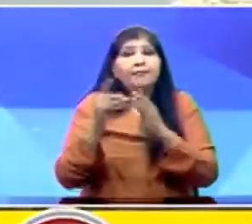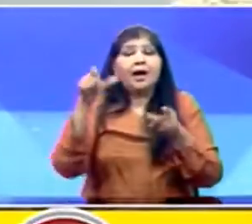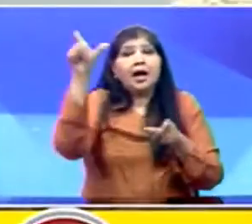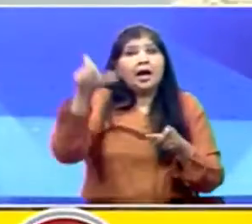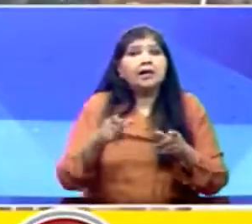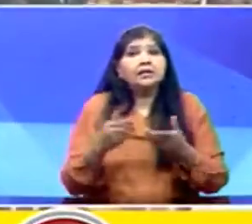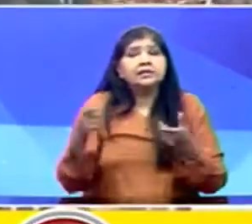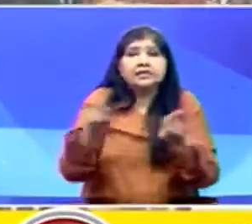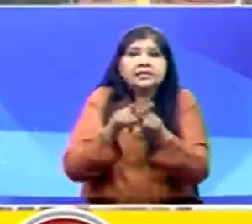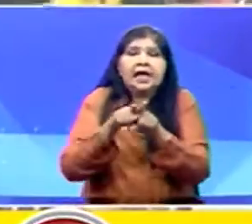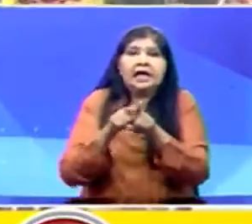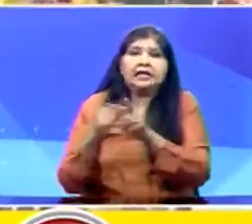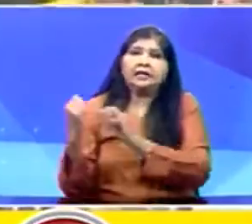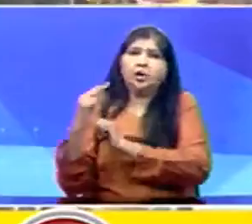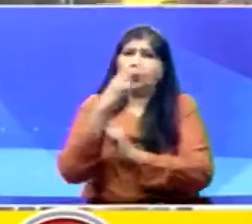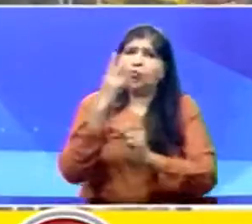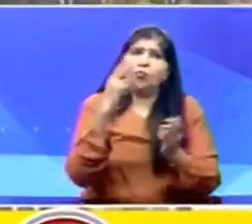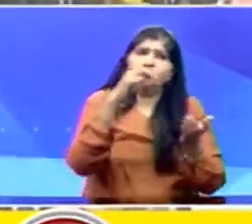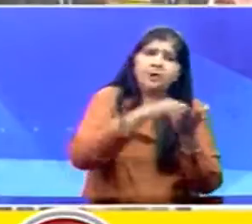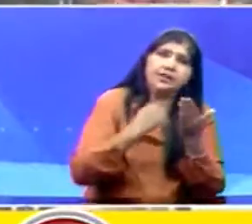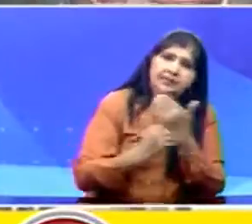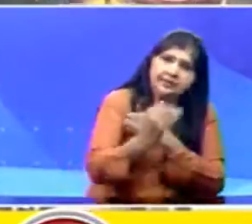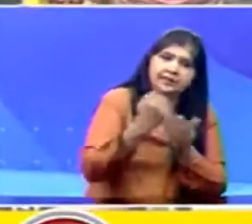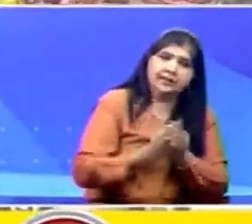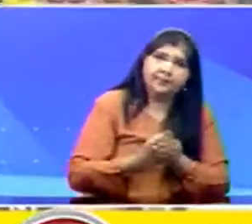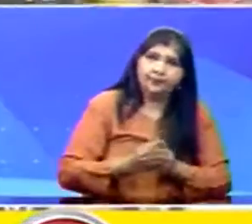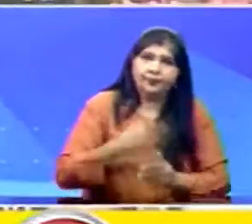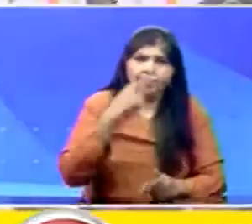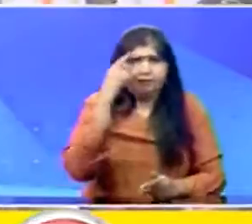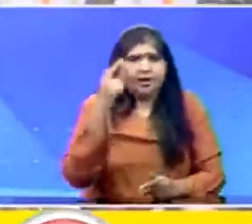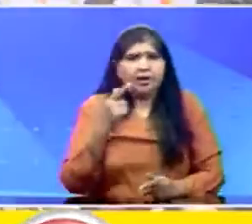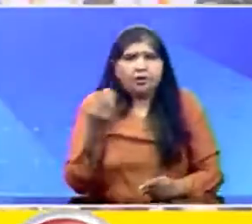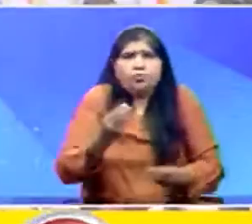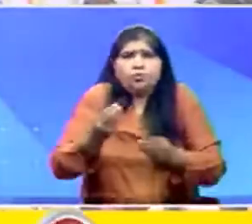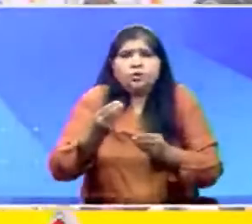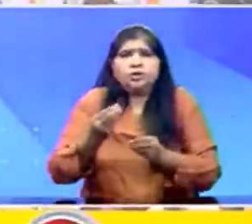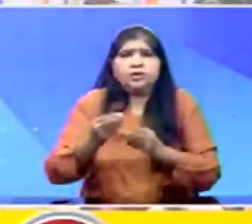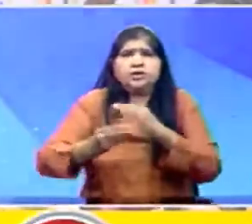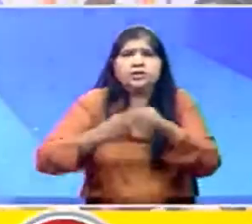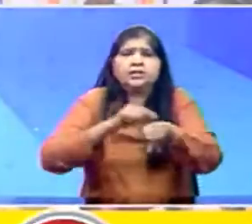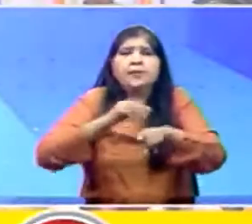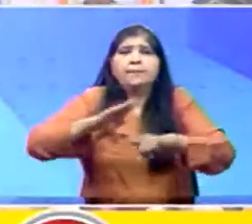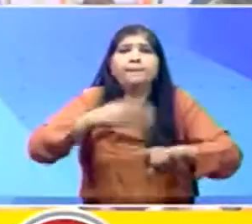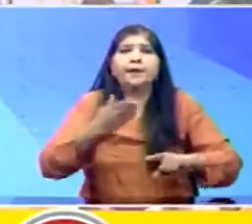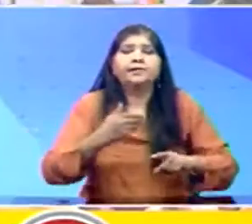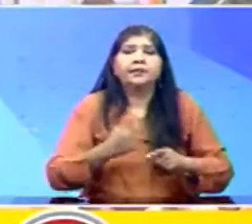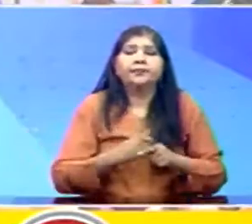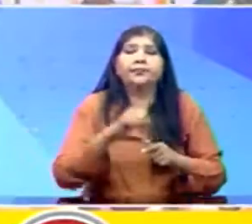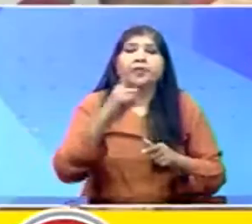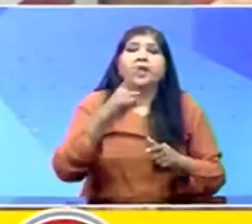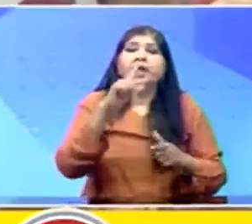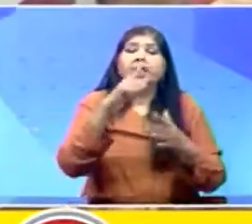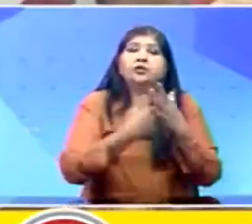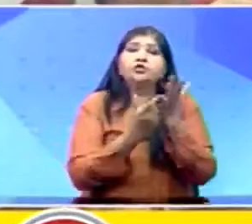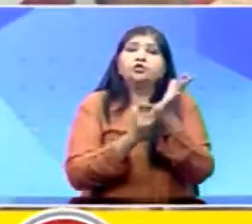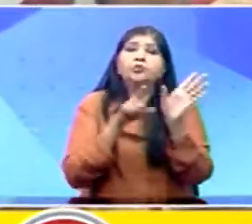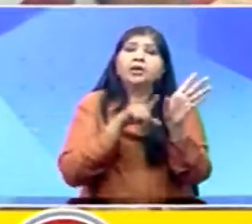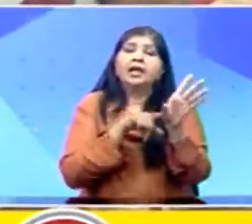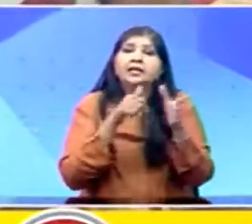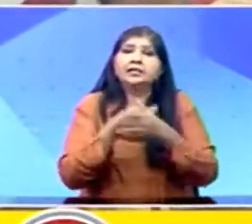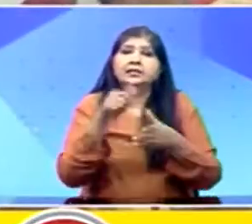भी यात्रा पर निकलते हैं अभी कुछी दिनों में एक जुलाई से